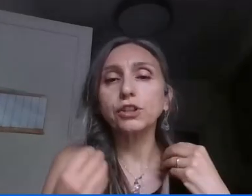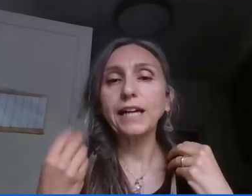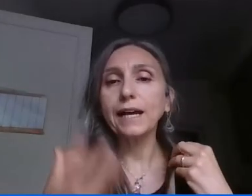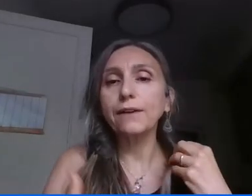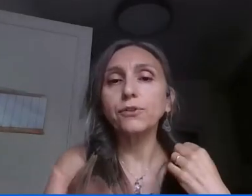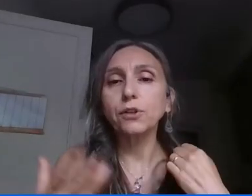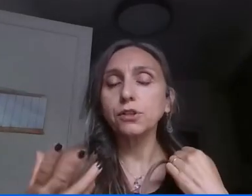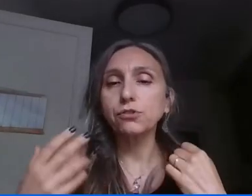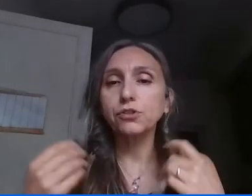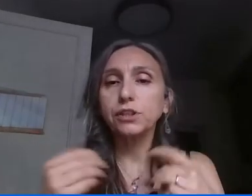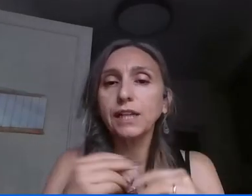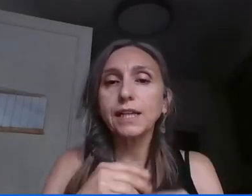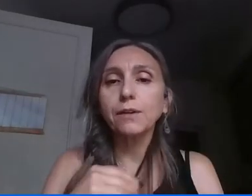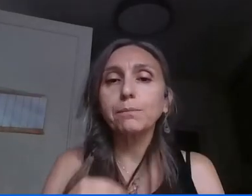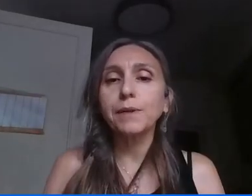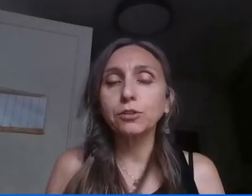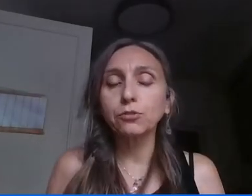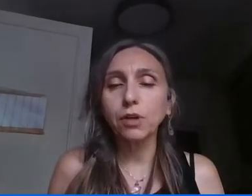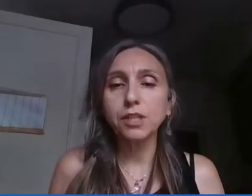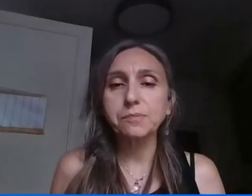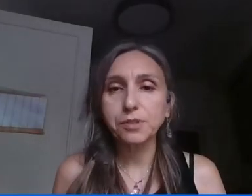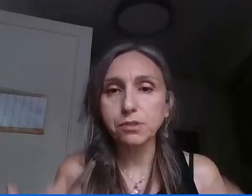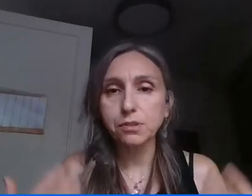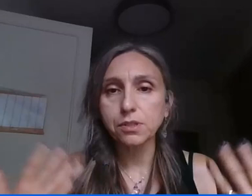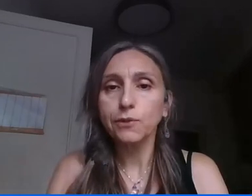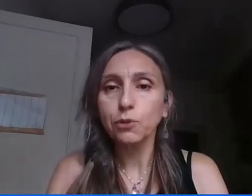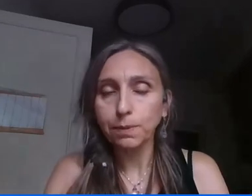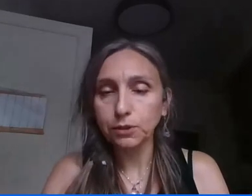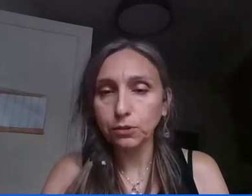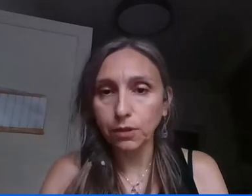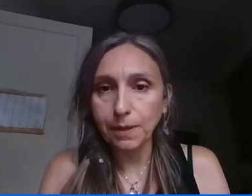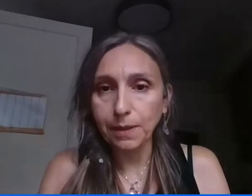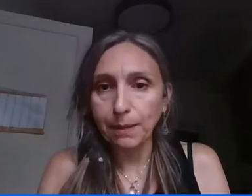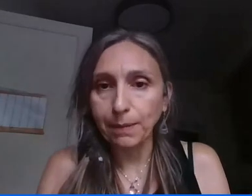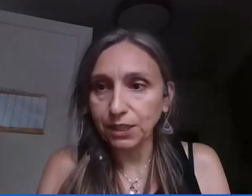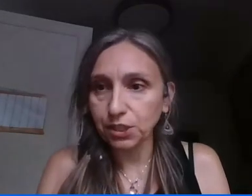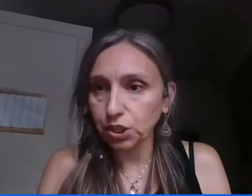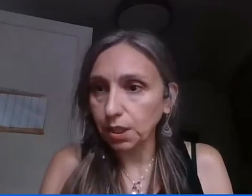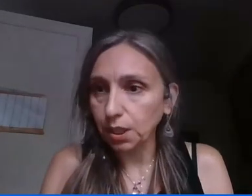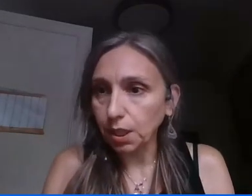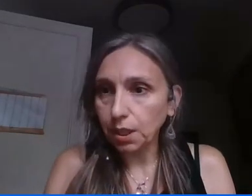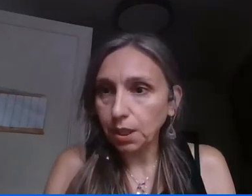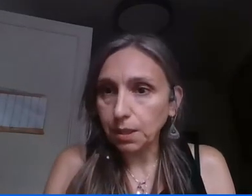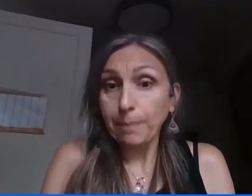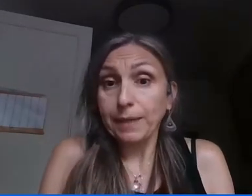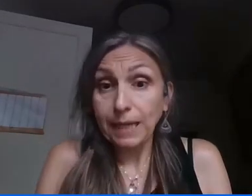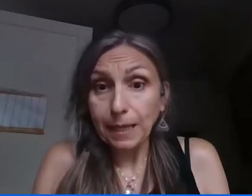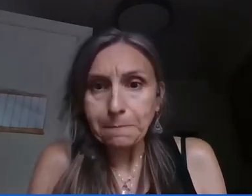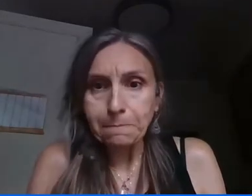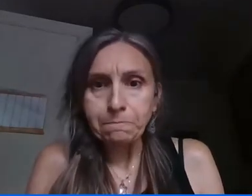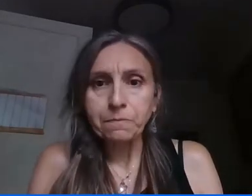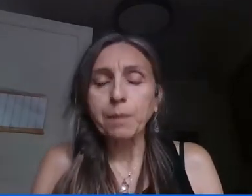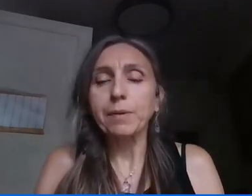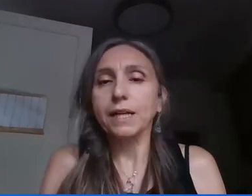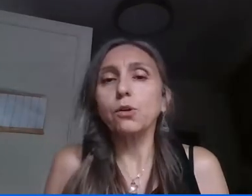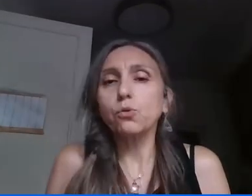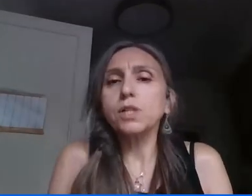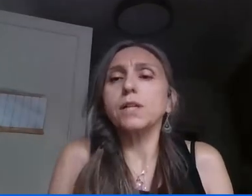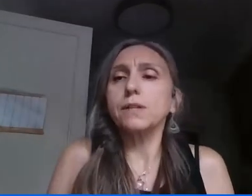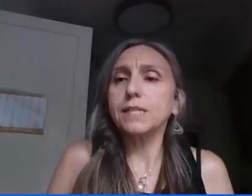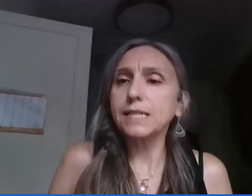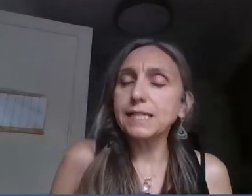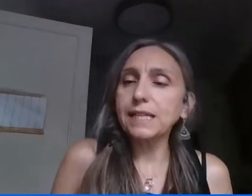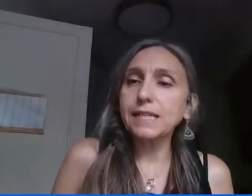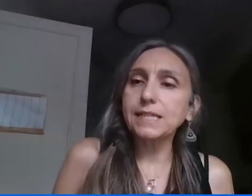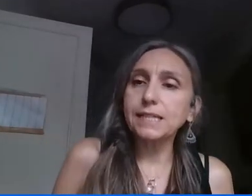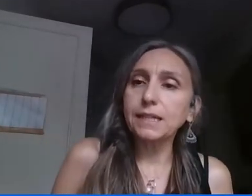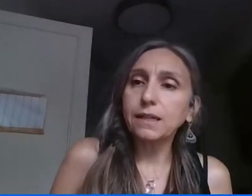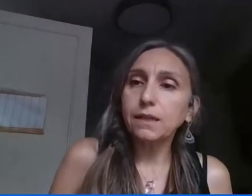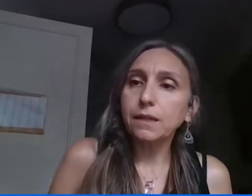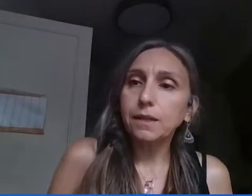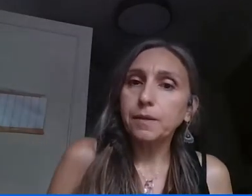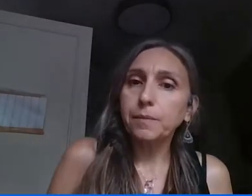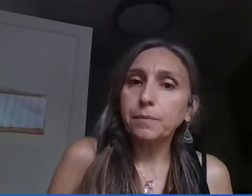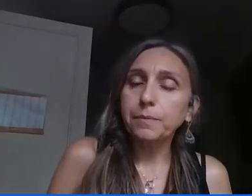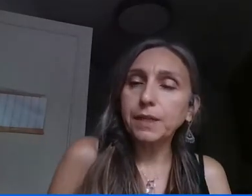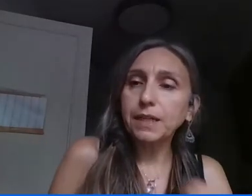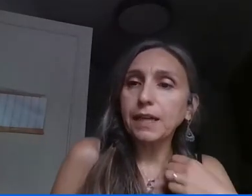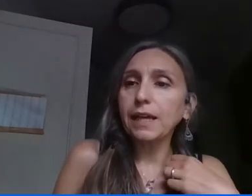sono società, fior di società che mettono a disposizione sviluppatori per Apache. Ma perché? Perché lo usano essi